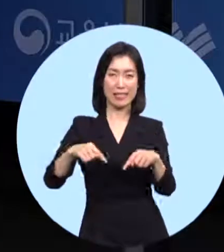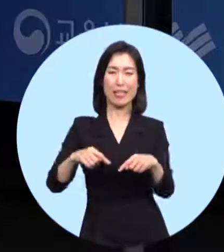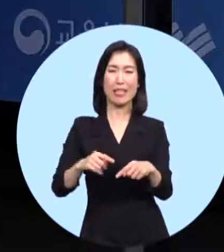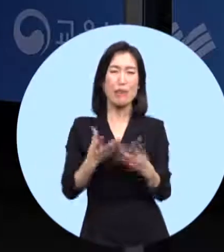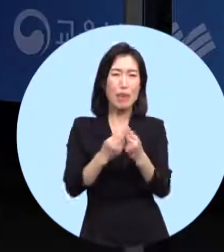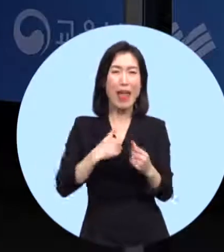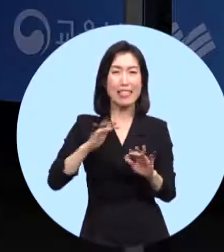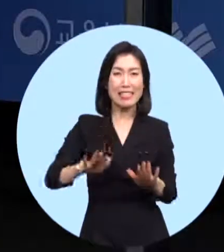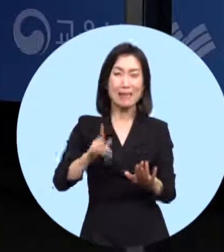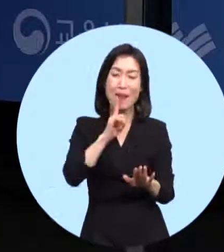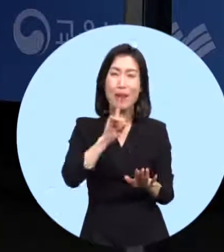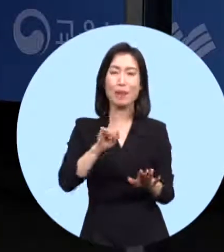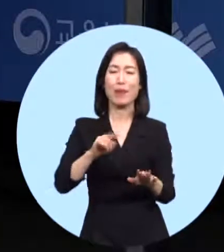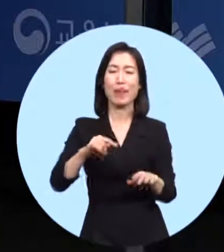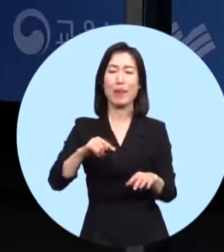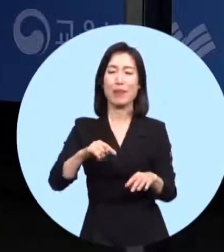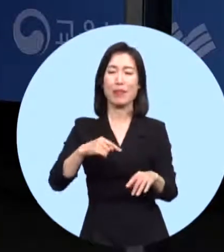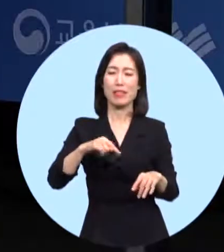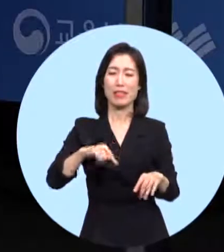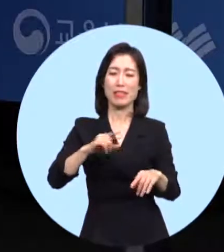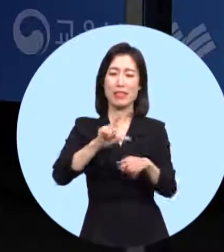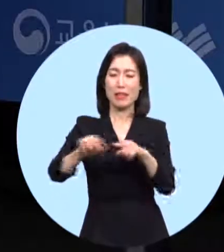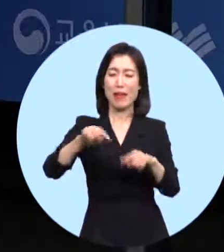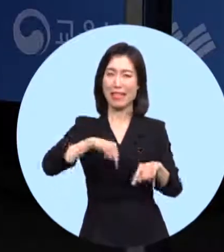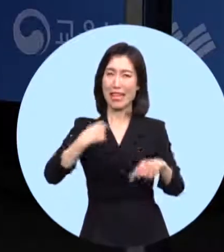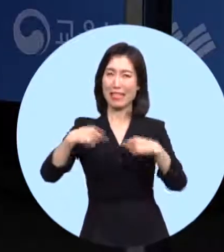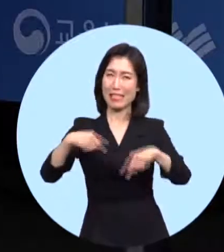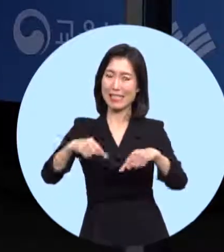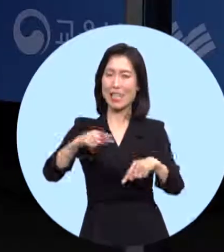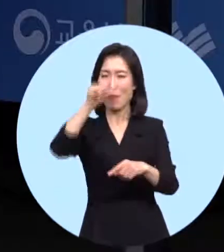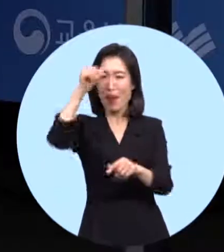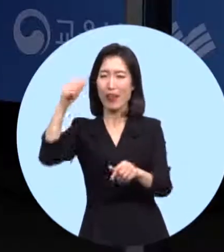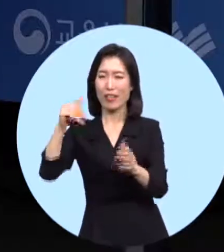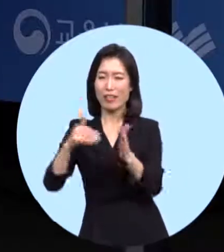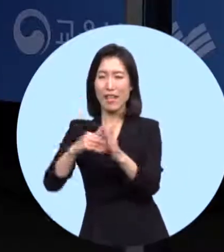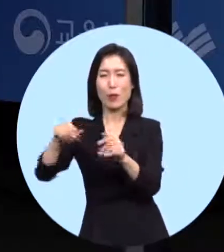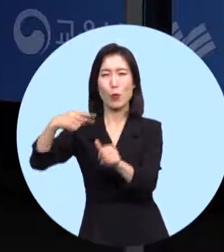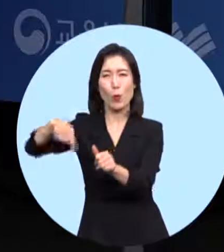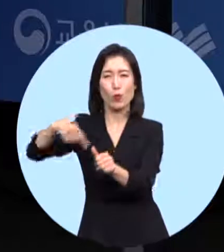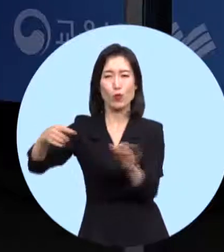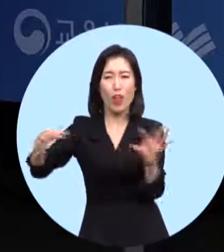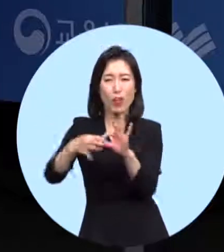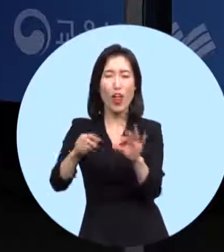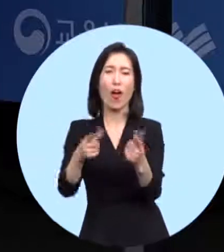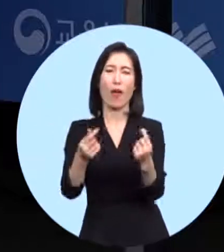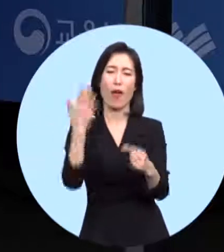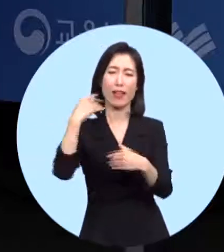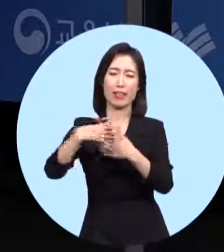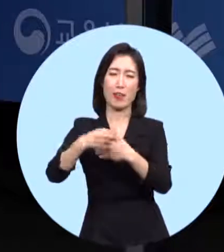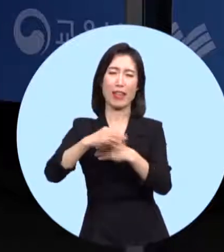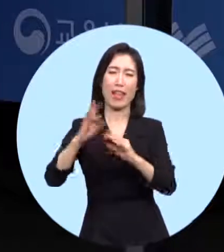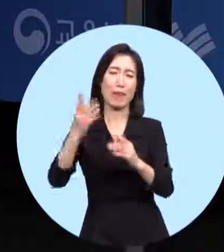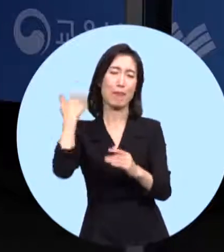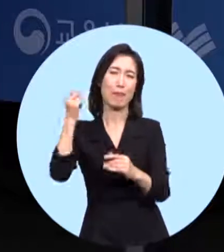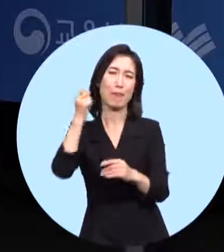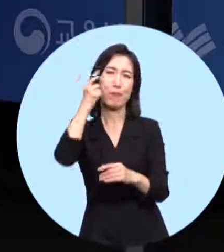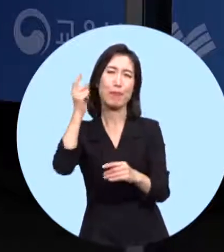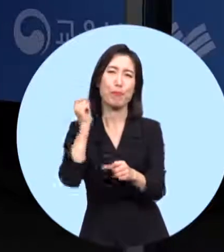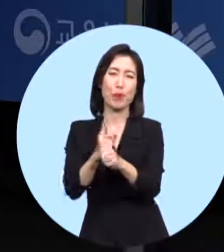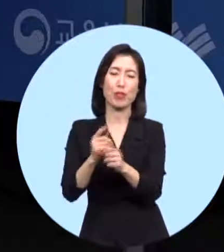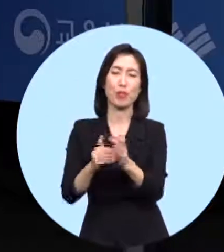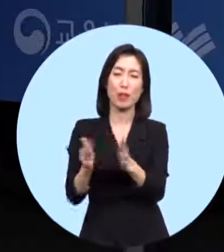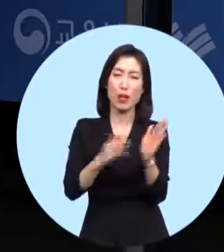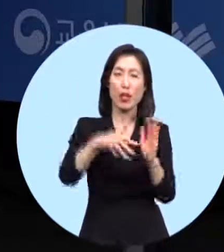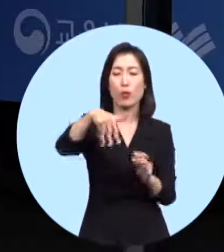얘기하는 지방자치와 그다음에 평생교육이 연결점을 얘기하는 부분이기도 하죠. 그러면서 또 한편 그